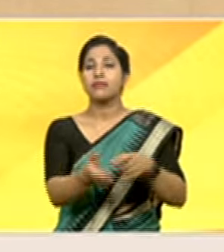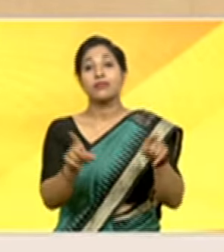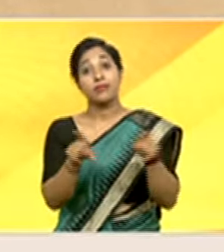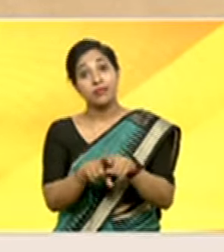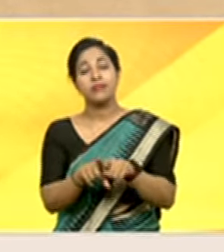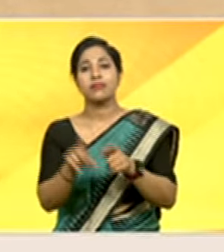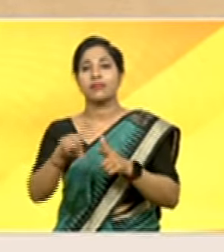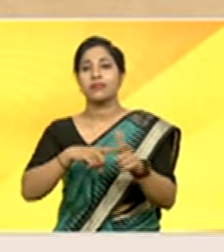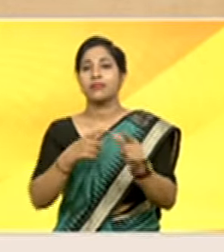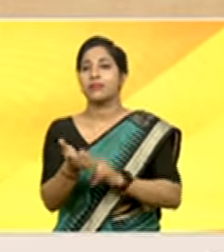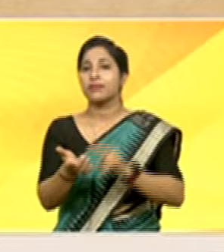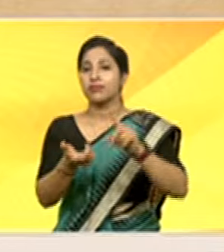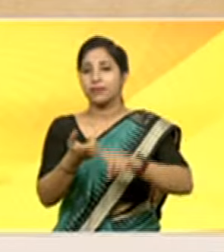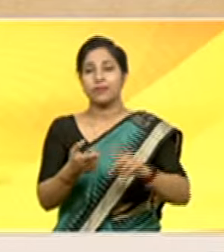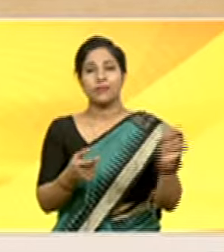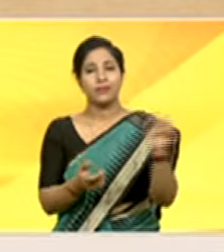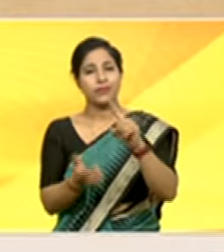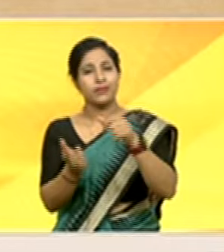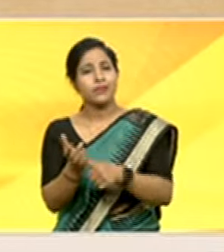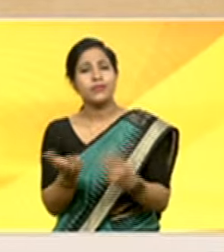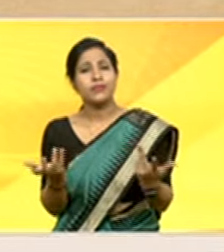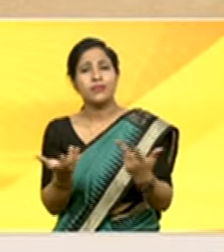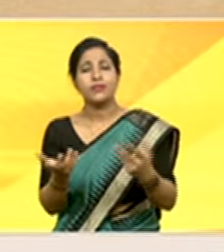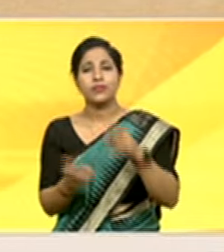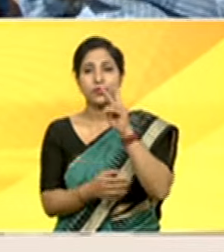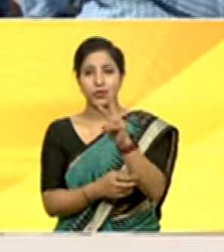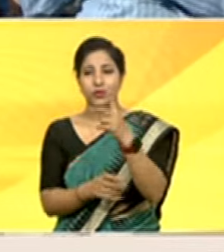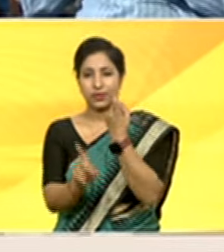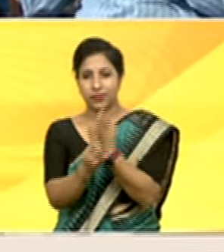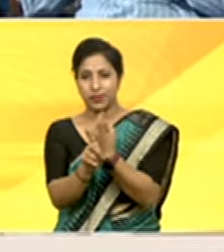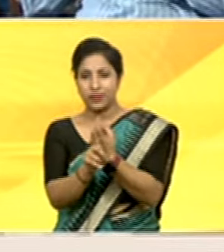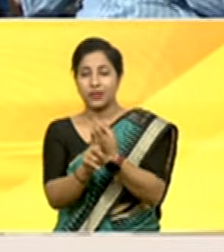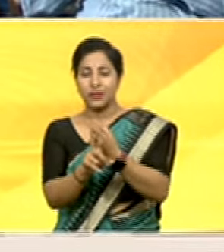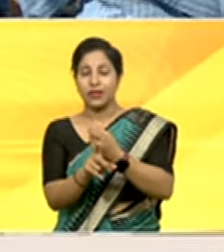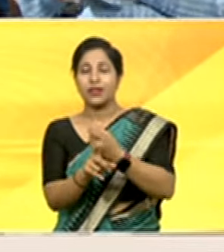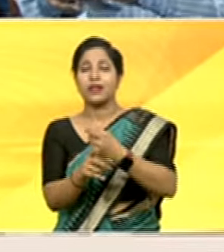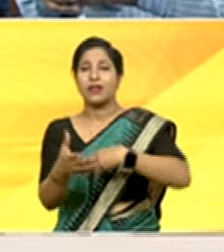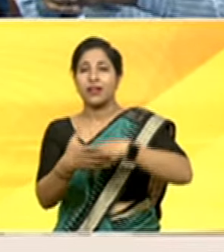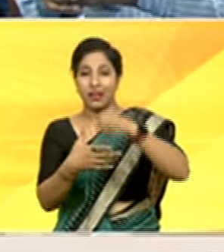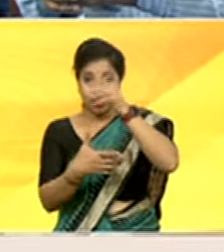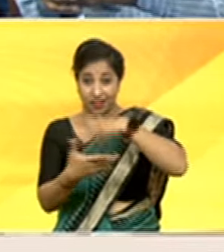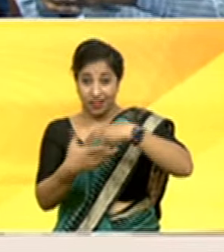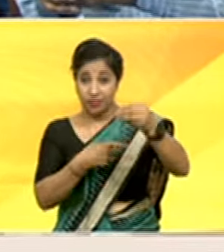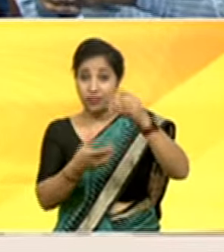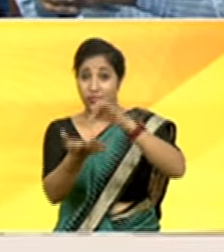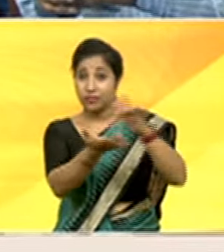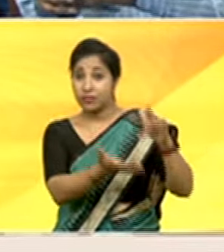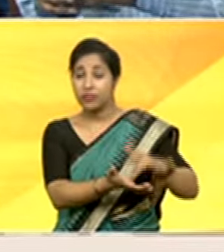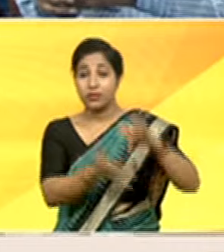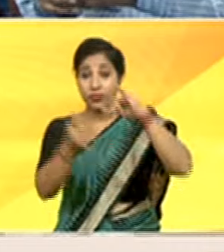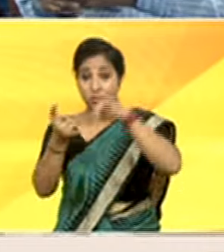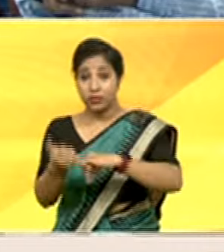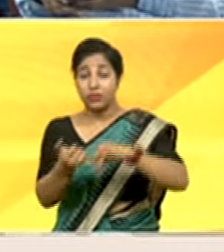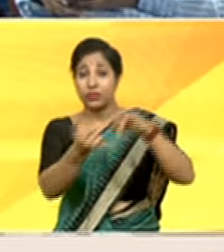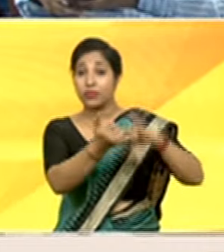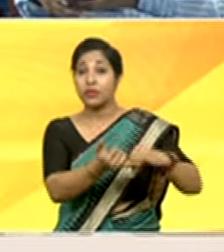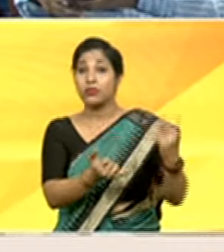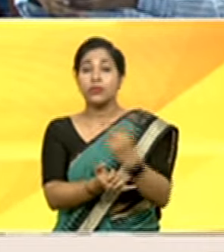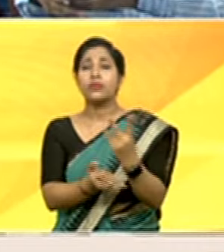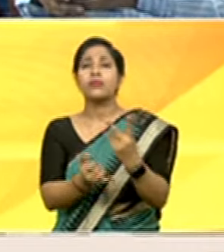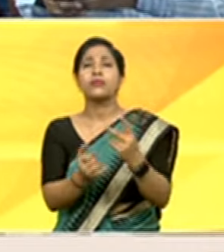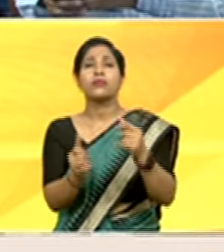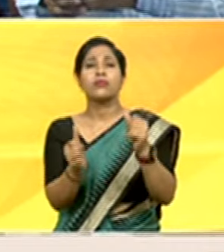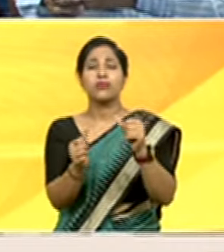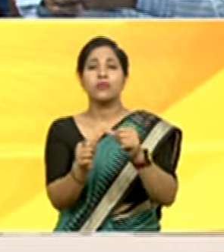के महने में दो केरेबियाई देश सुरिनाम और सेंट विंसेंट एंड